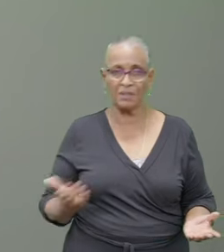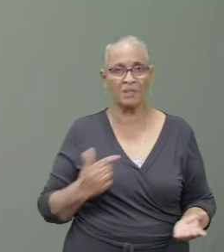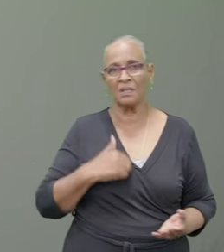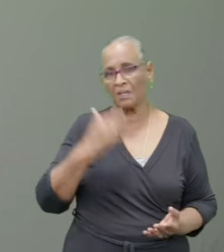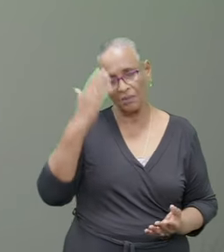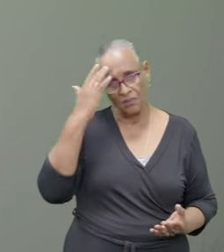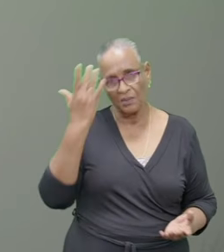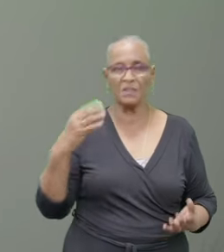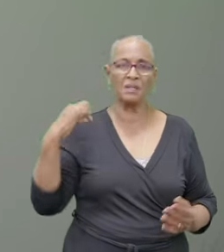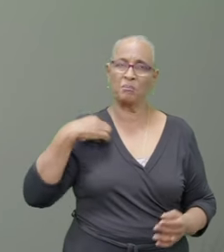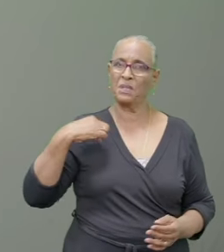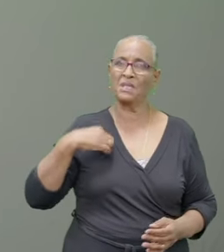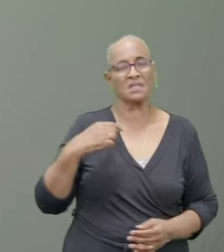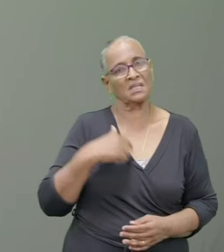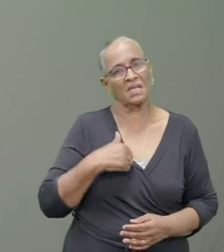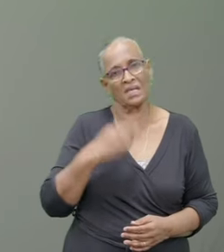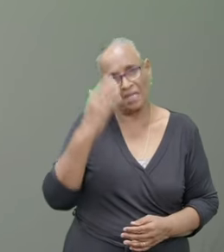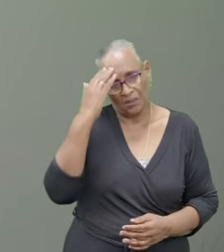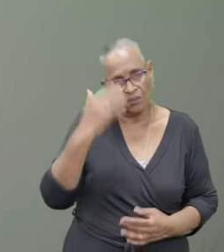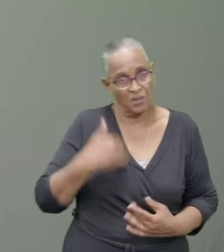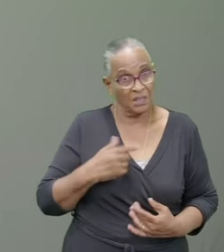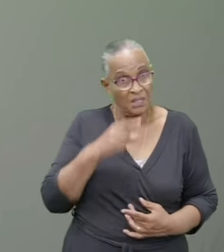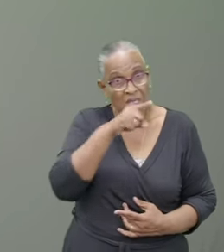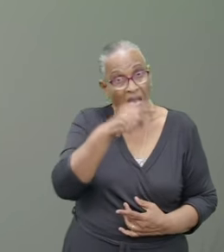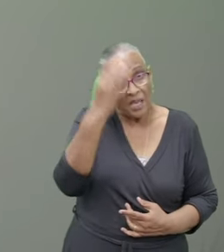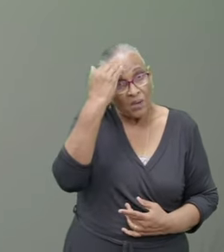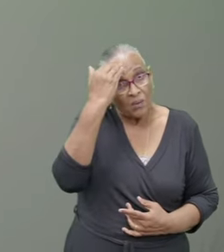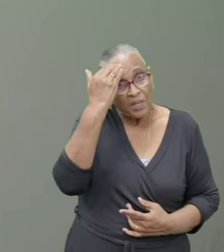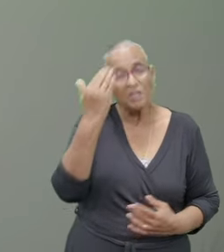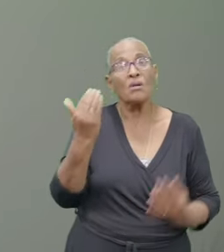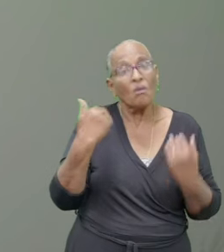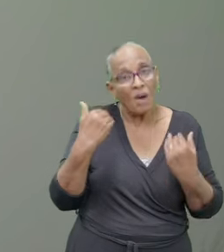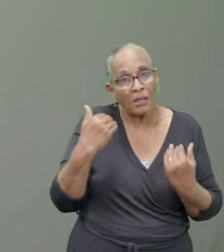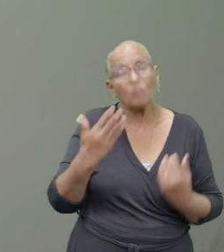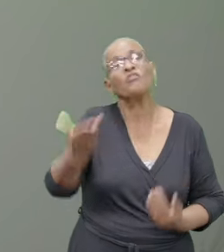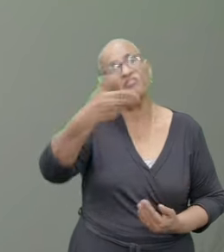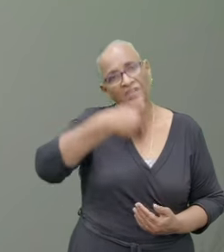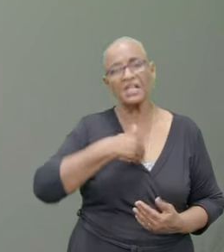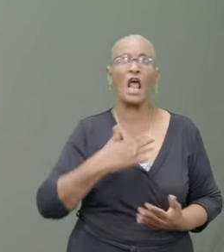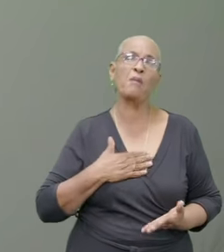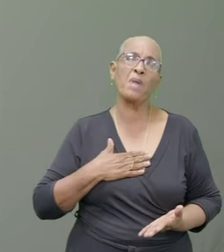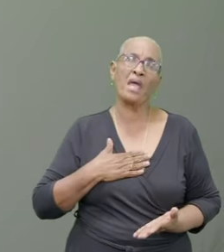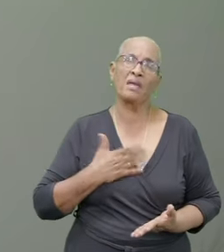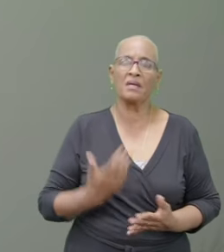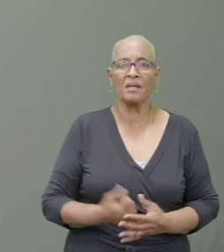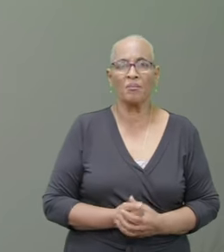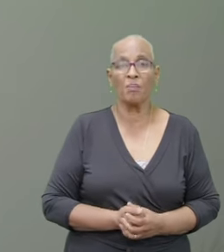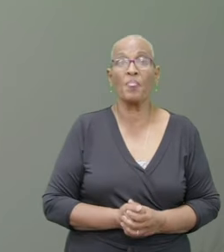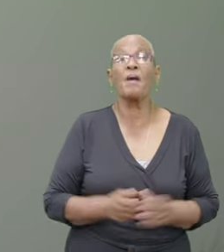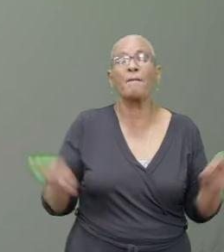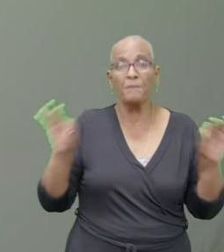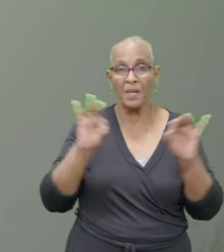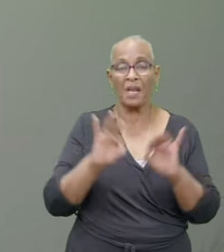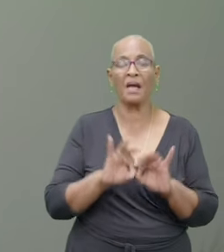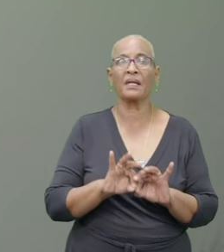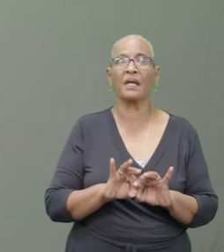als minister. Als u dat weet, kunt u me ook zeggen waarom men op straat was. Maar belangrijk is